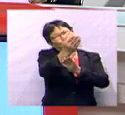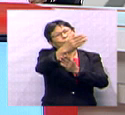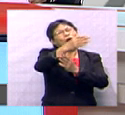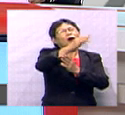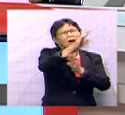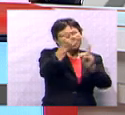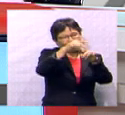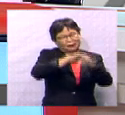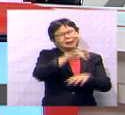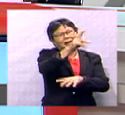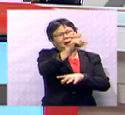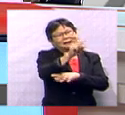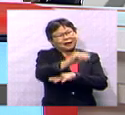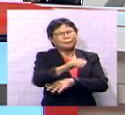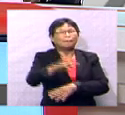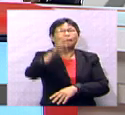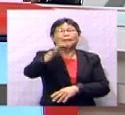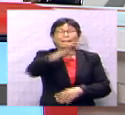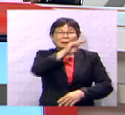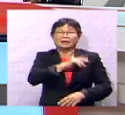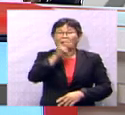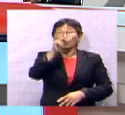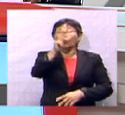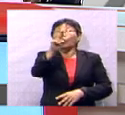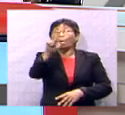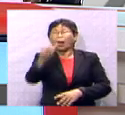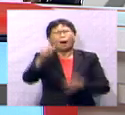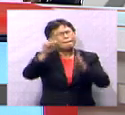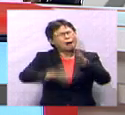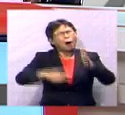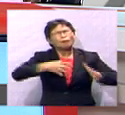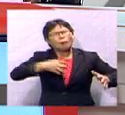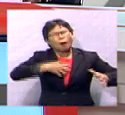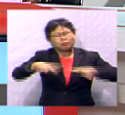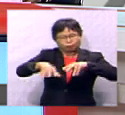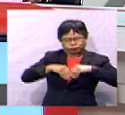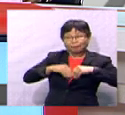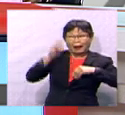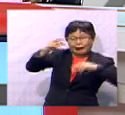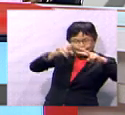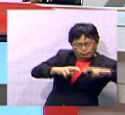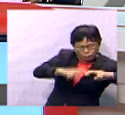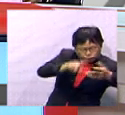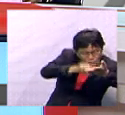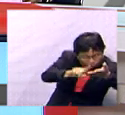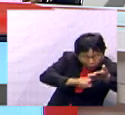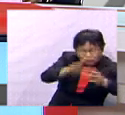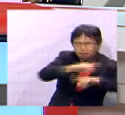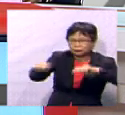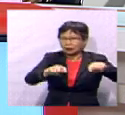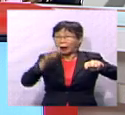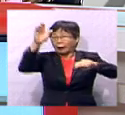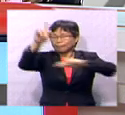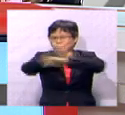pihak kementerian. Menterinya M. Kulasegaran memberi jaminan setiap aduan yang diterima akan disiasat dengan teliti dan tindakan